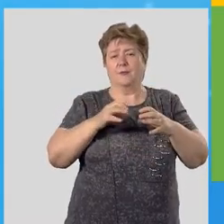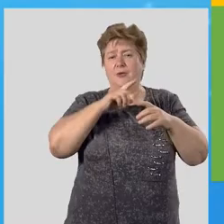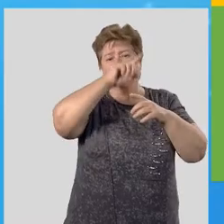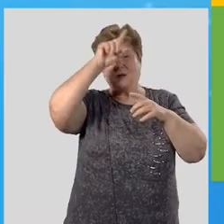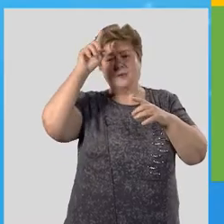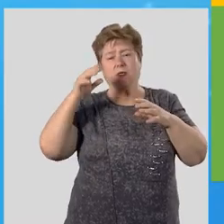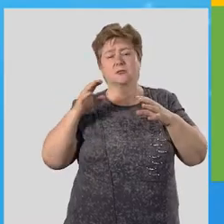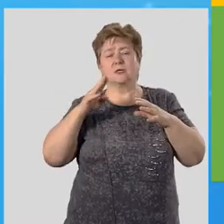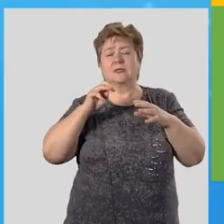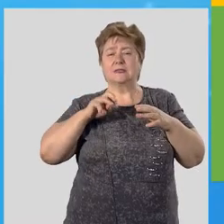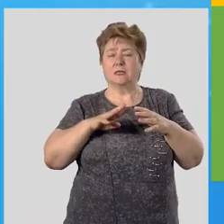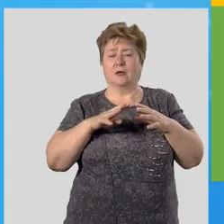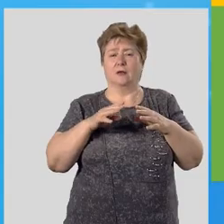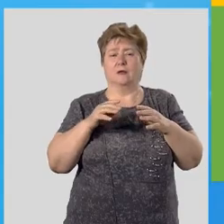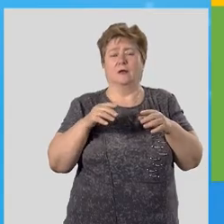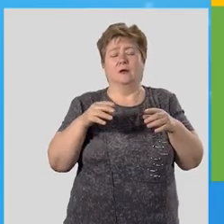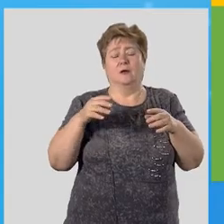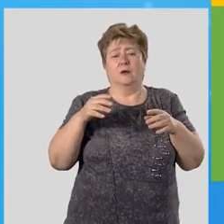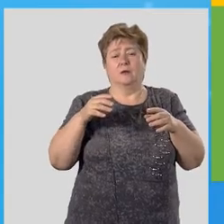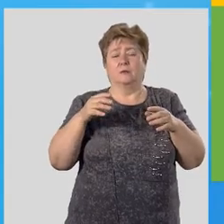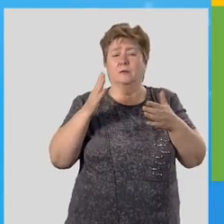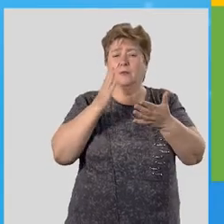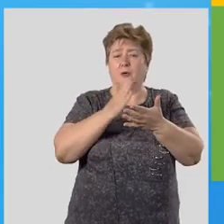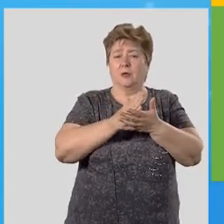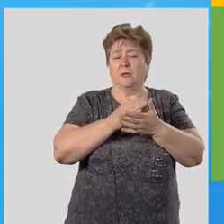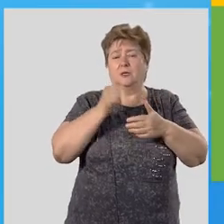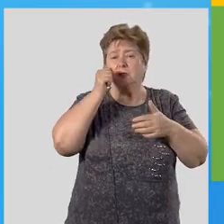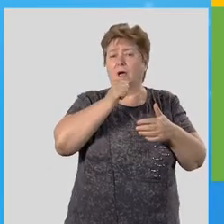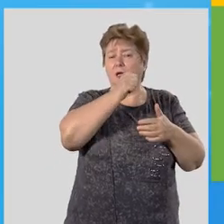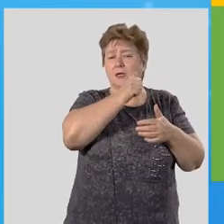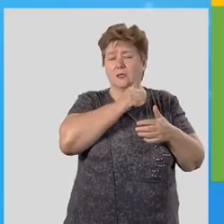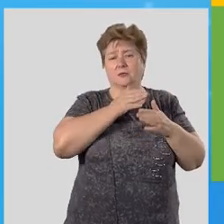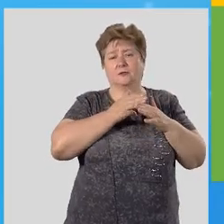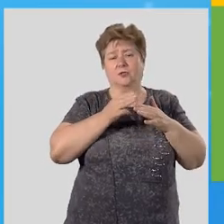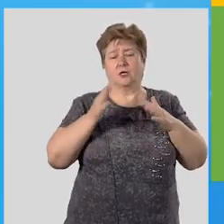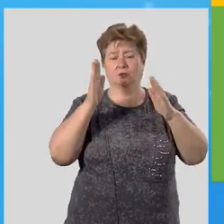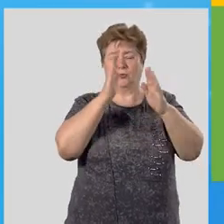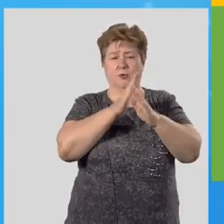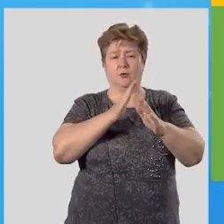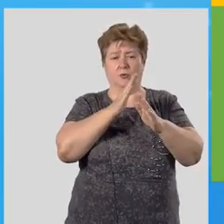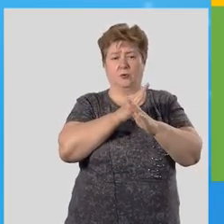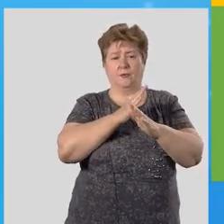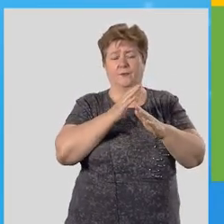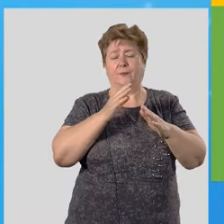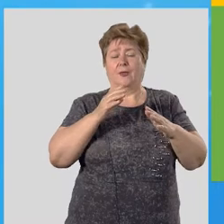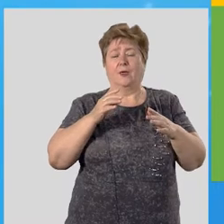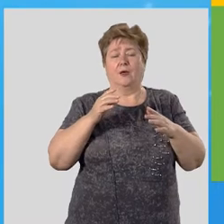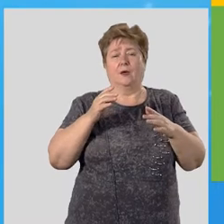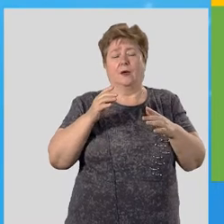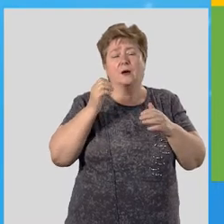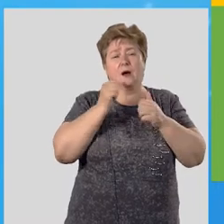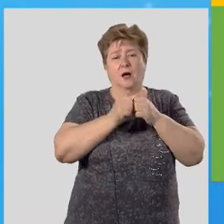тел, пожалуй, кажется нам особенно таинственной частью природы. И,